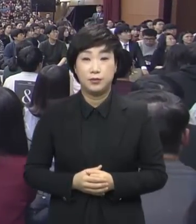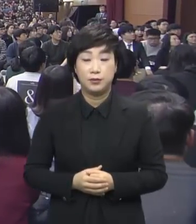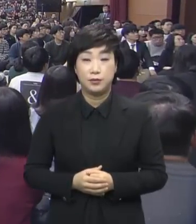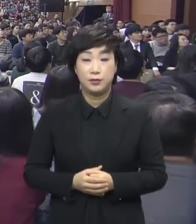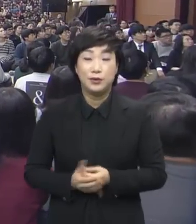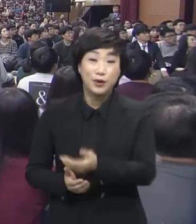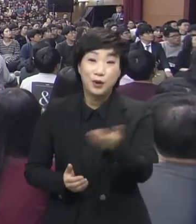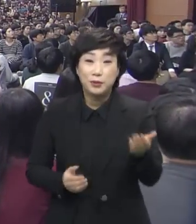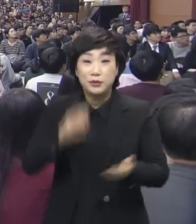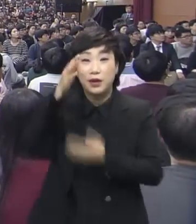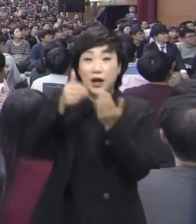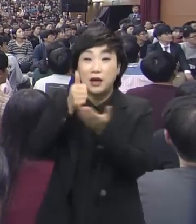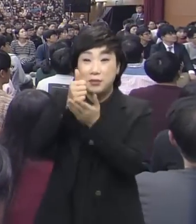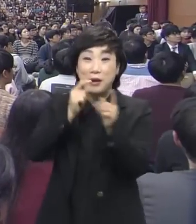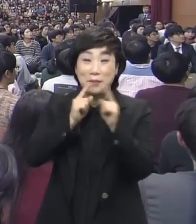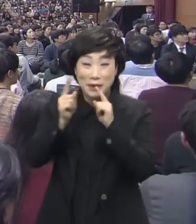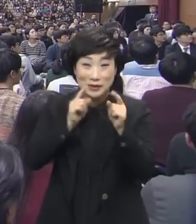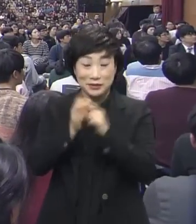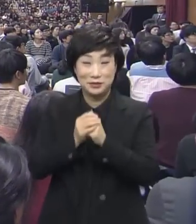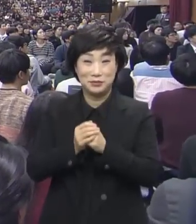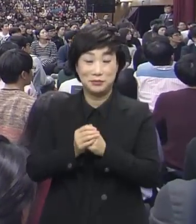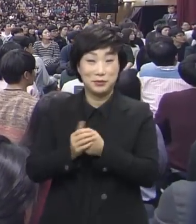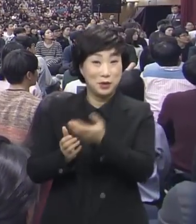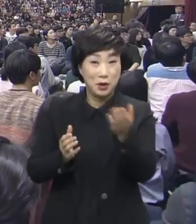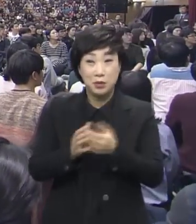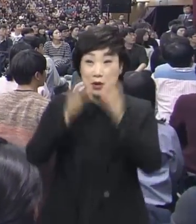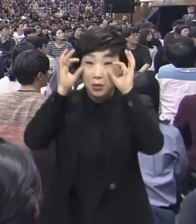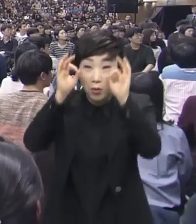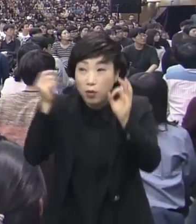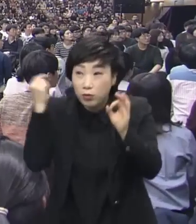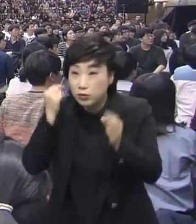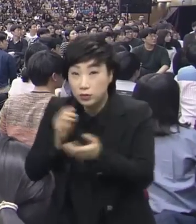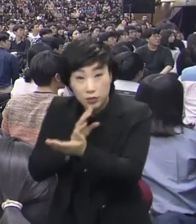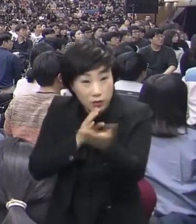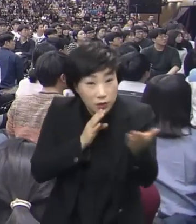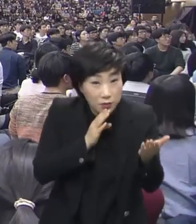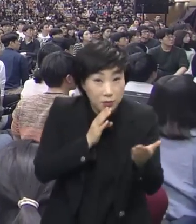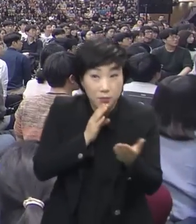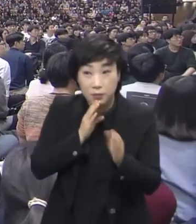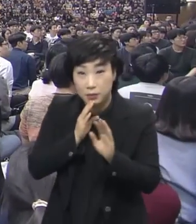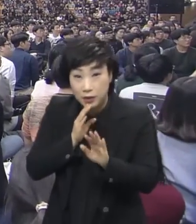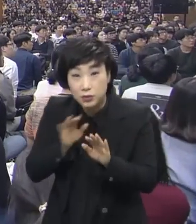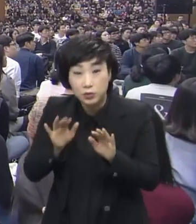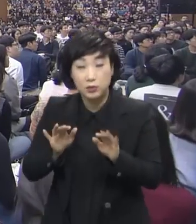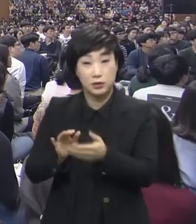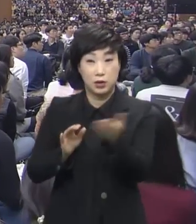네. 우리가 하나님 말씀을 그렇게 듣는다고 하면도